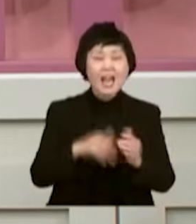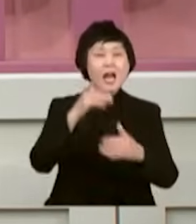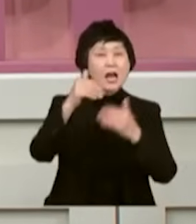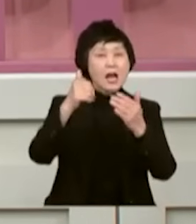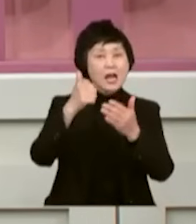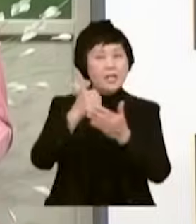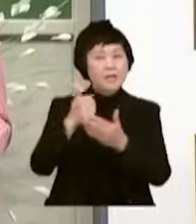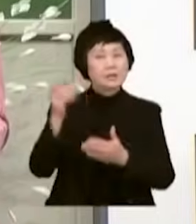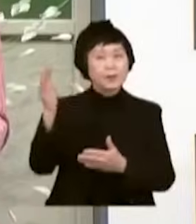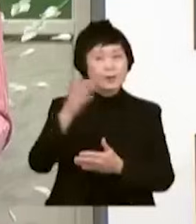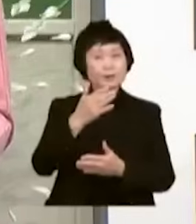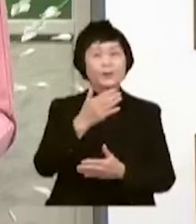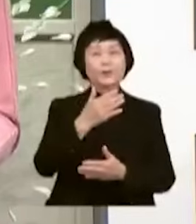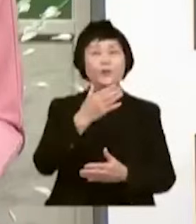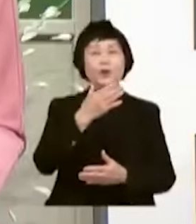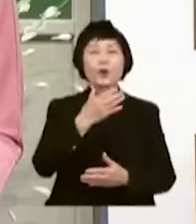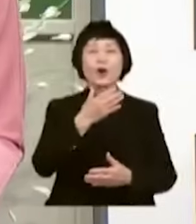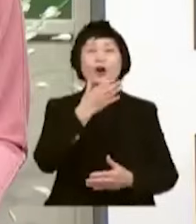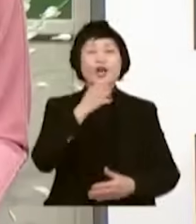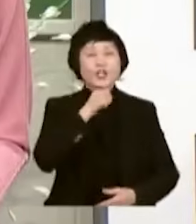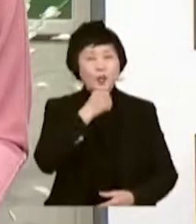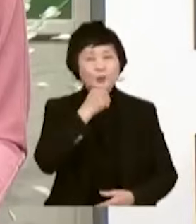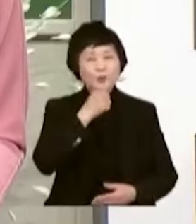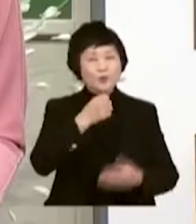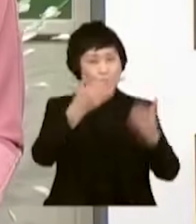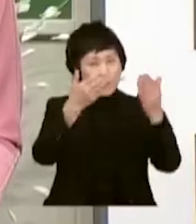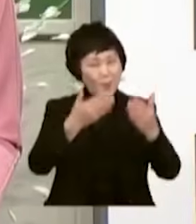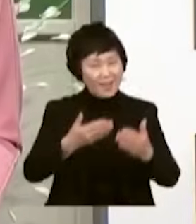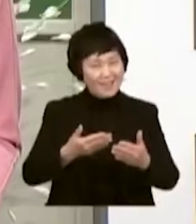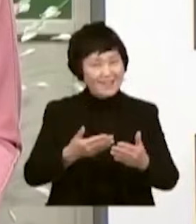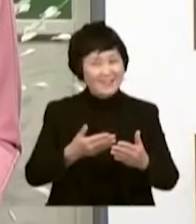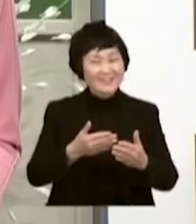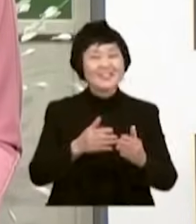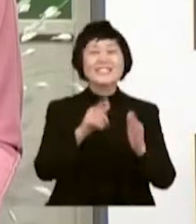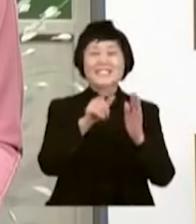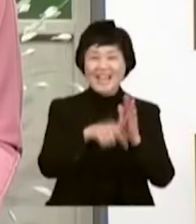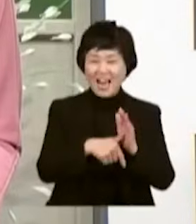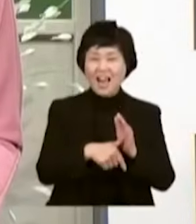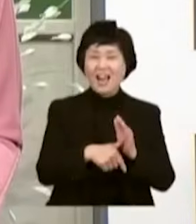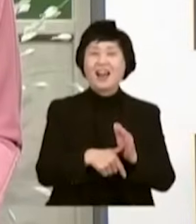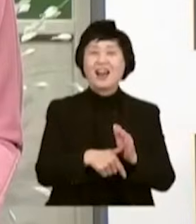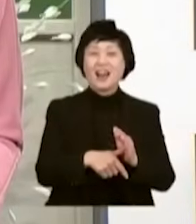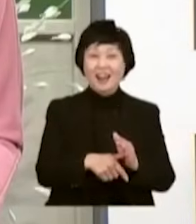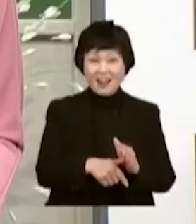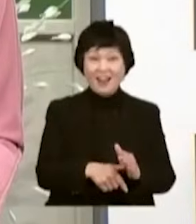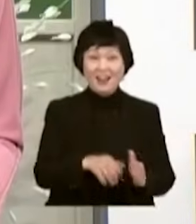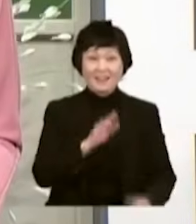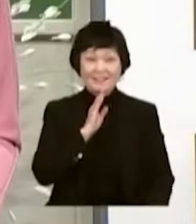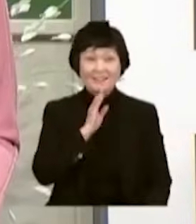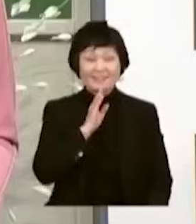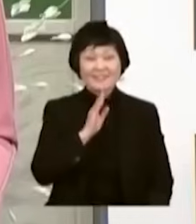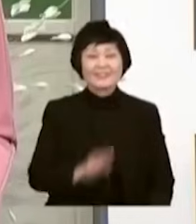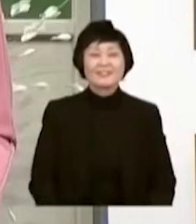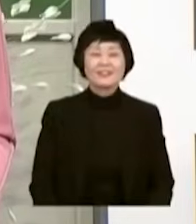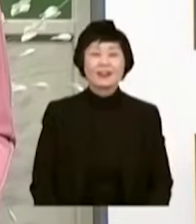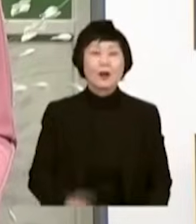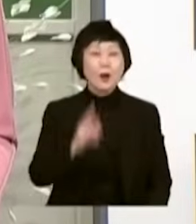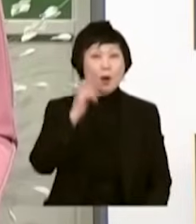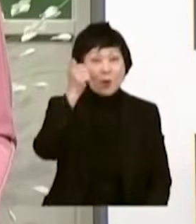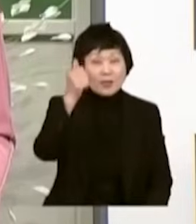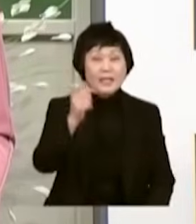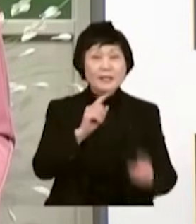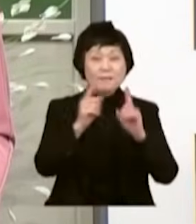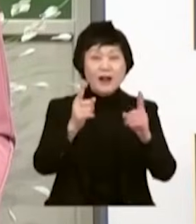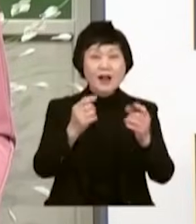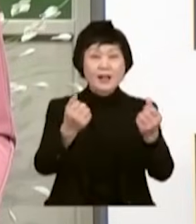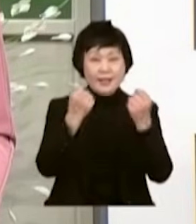네, 아멘. 네. 아마 지금 이 말씀 네. 듣고 그래 맞아. 네. 바로 저거야. 주성민 목사님 저 말씀에 힘 묻어서 네.